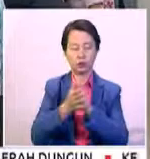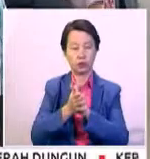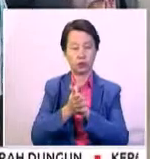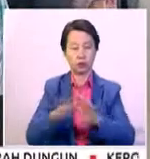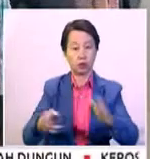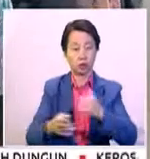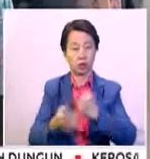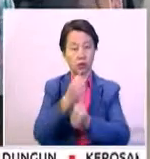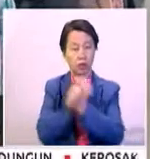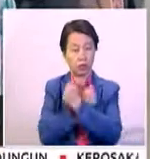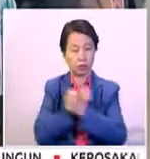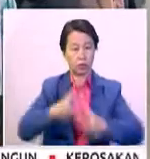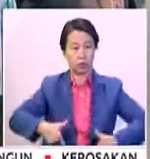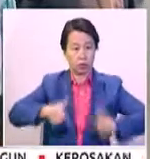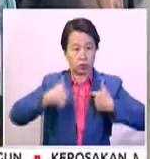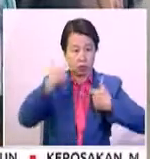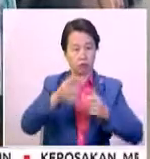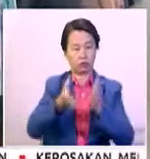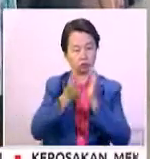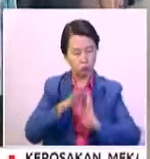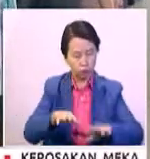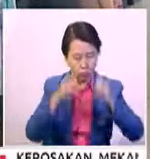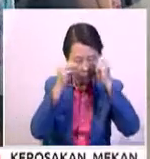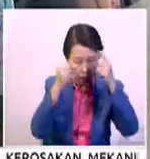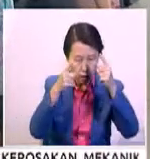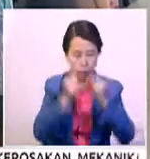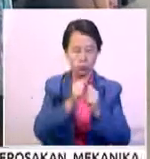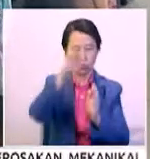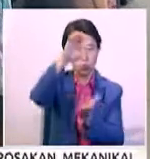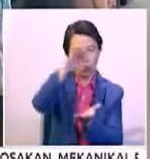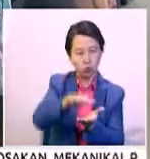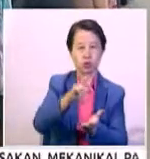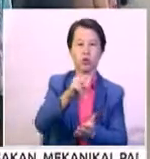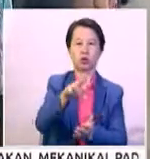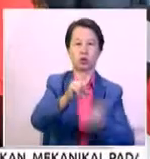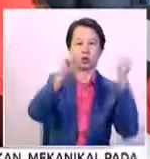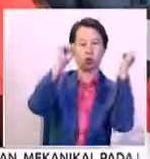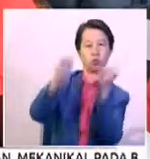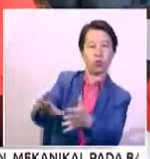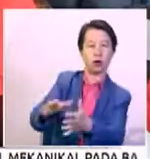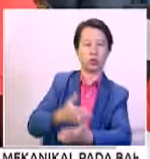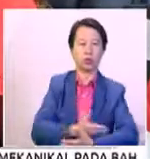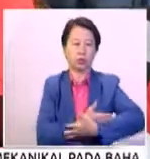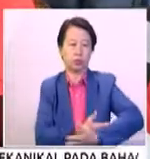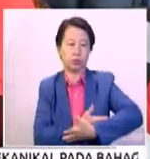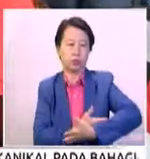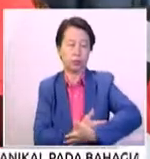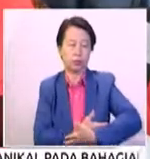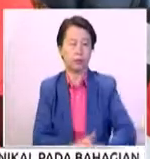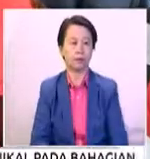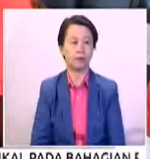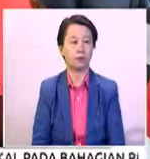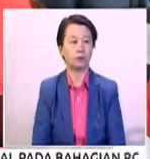adalah bagi memupuk kesedaran masyarakat dalam mengurangkan kes buang bayi.